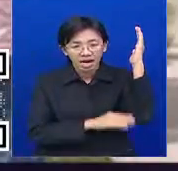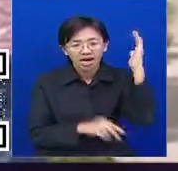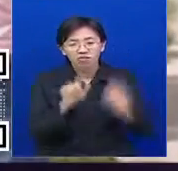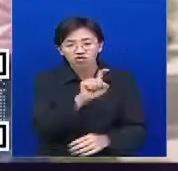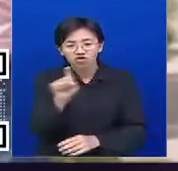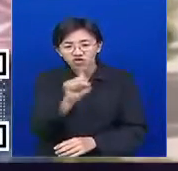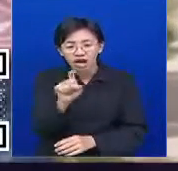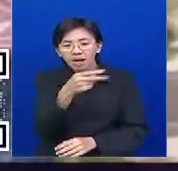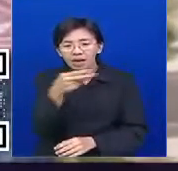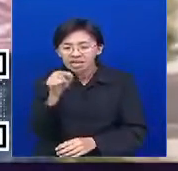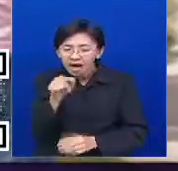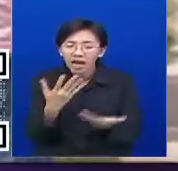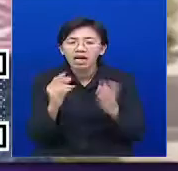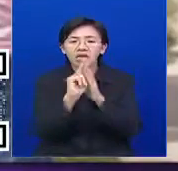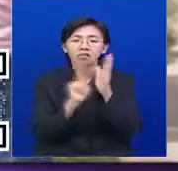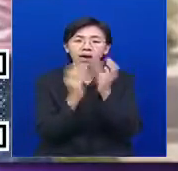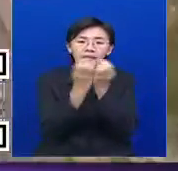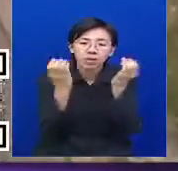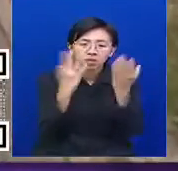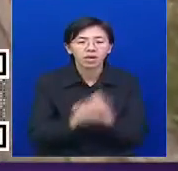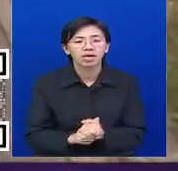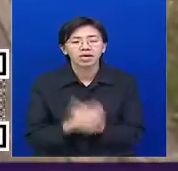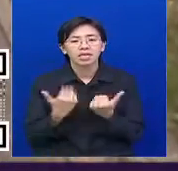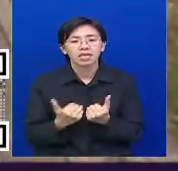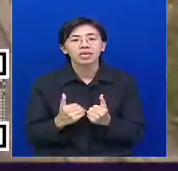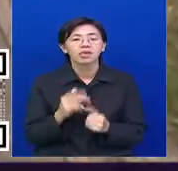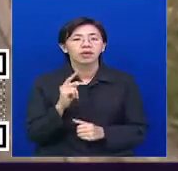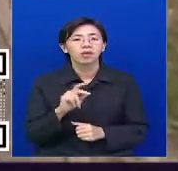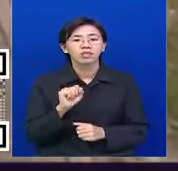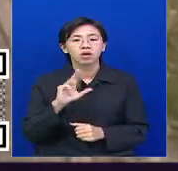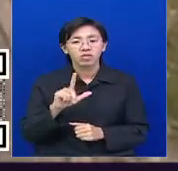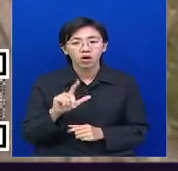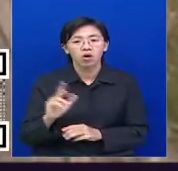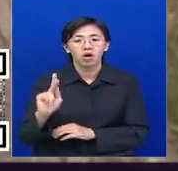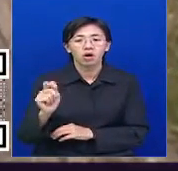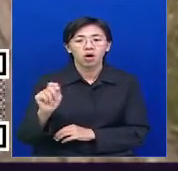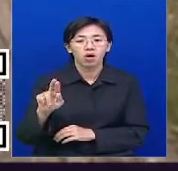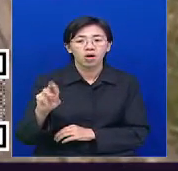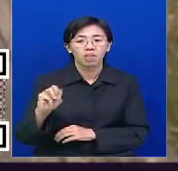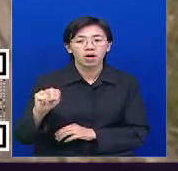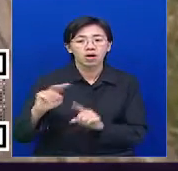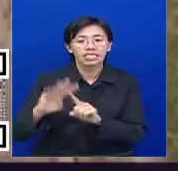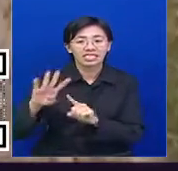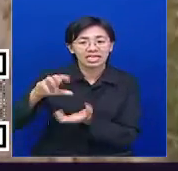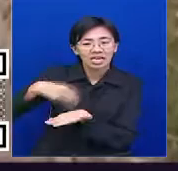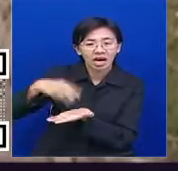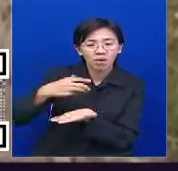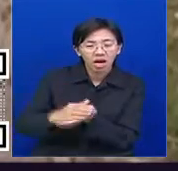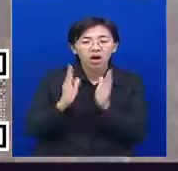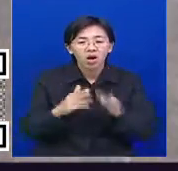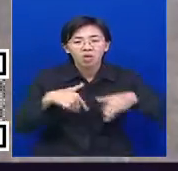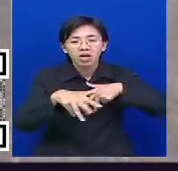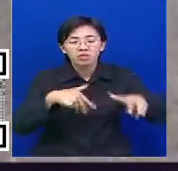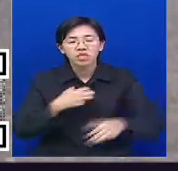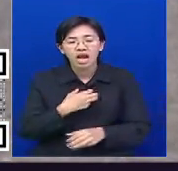วกับร่างรัฐธรรมนูญนะคะคสช.ได้มีการรับรายงานจากกอรมน.ภาค4ส่วนหน้าแล้วว่าเป็นการแสดงออกเชิงสัญ